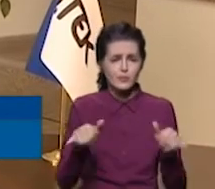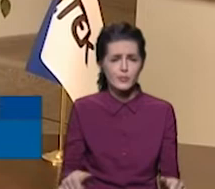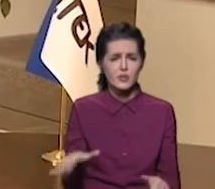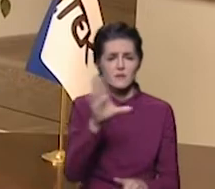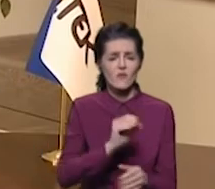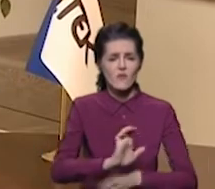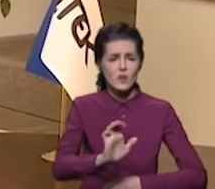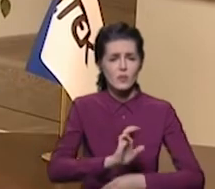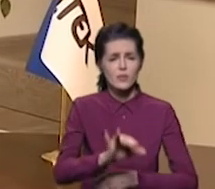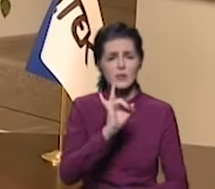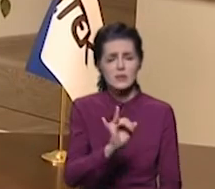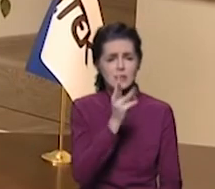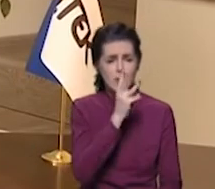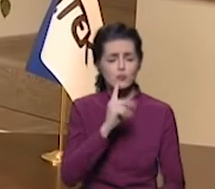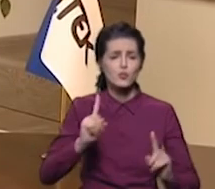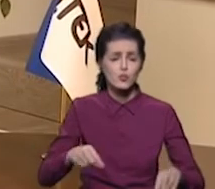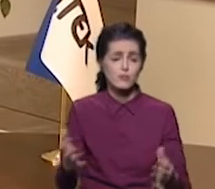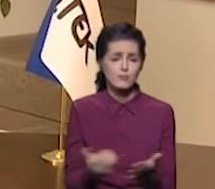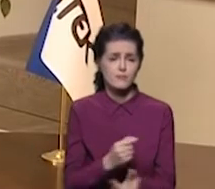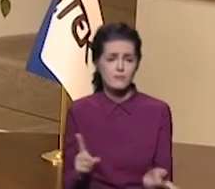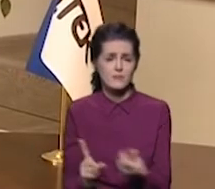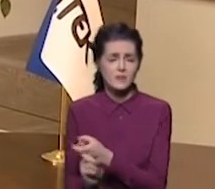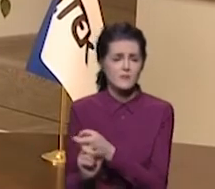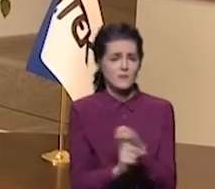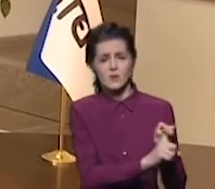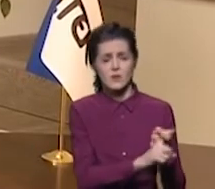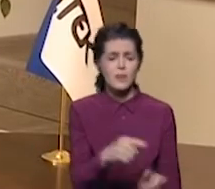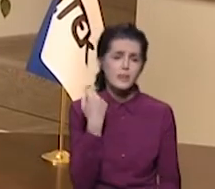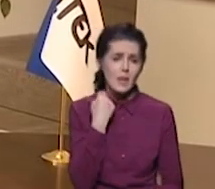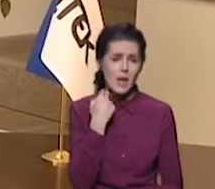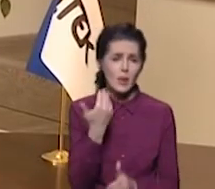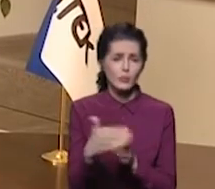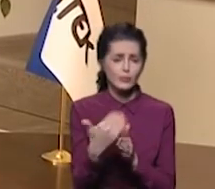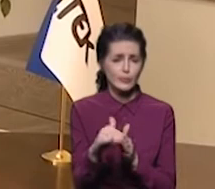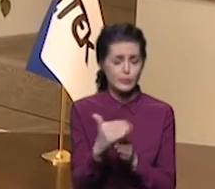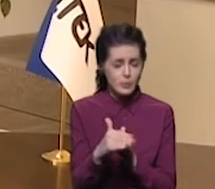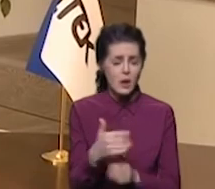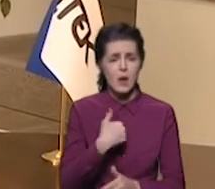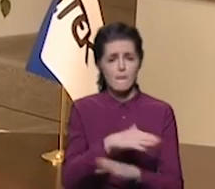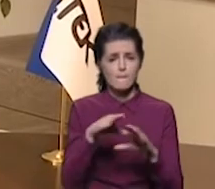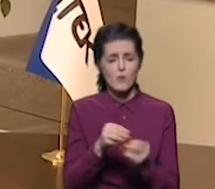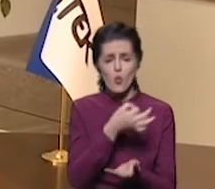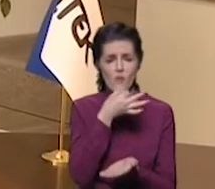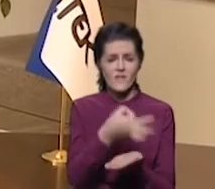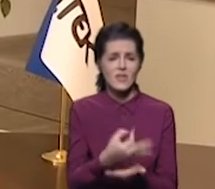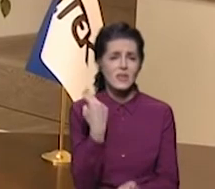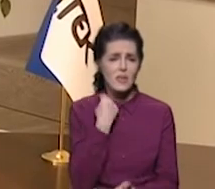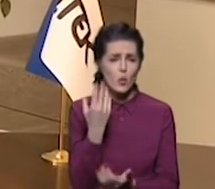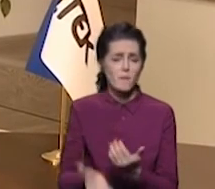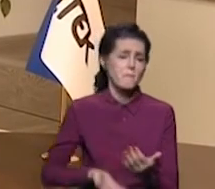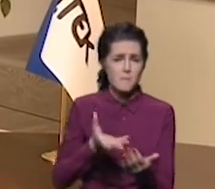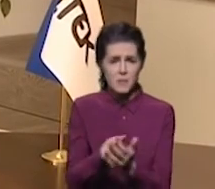платы. Что, в свою очередь, повлекло увеличение налоговых отчислений. А мы, как ответственный налогоплательщик